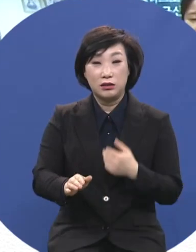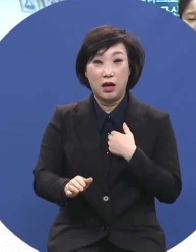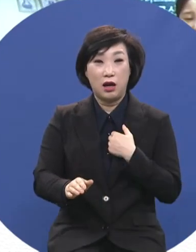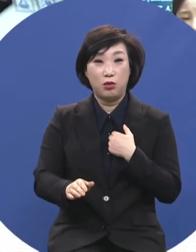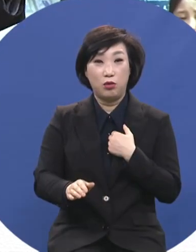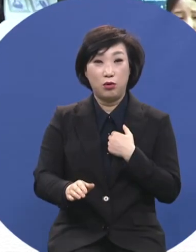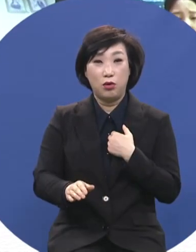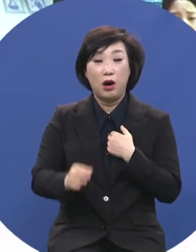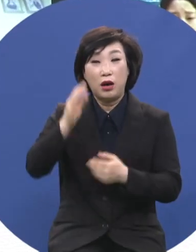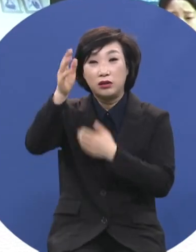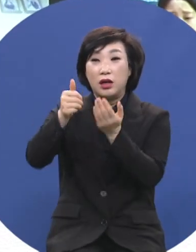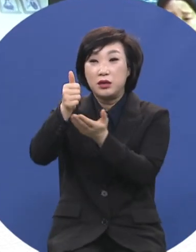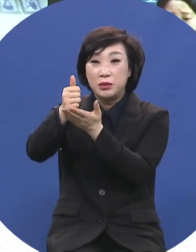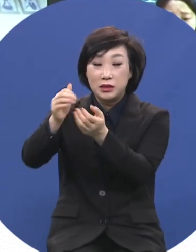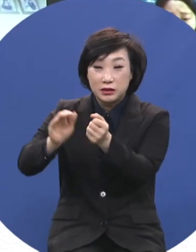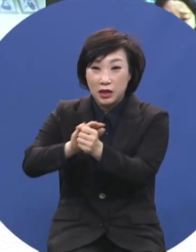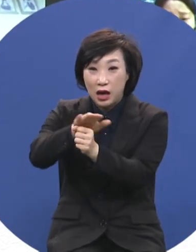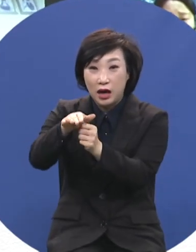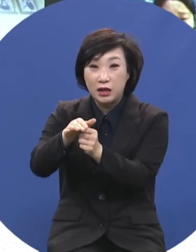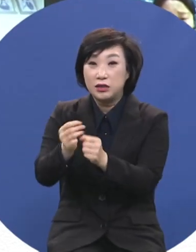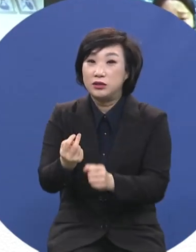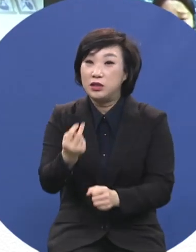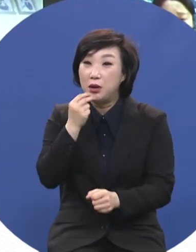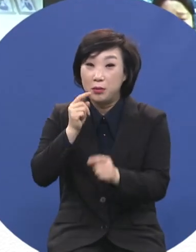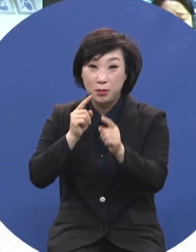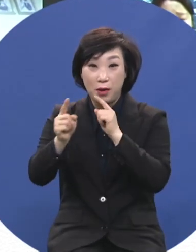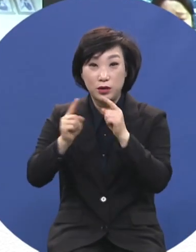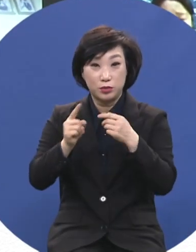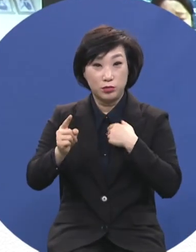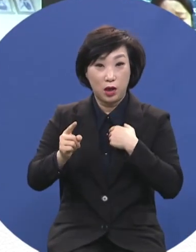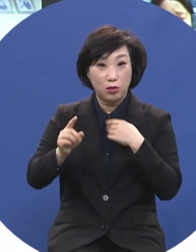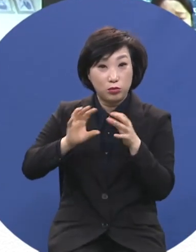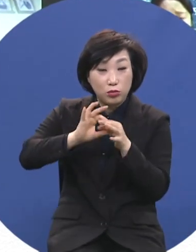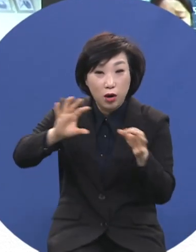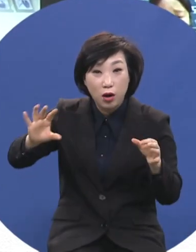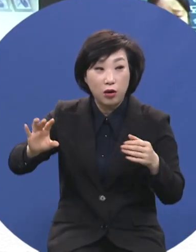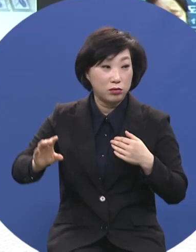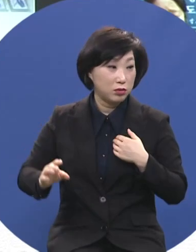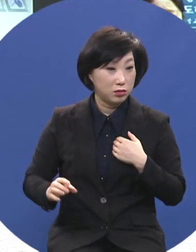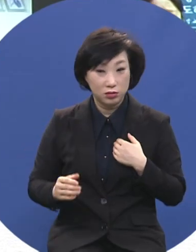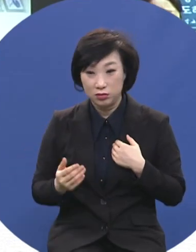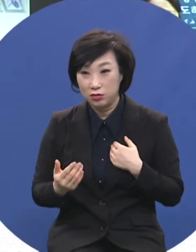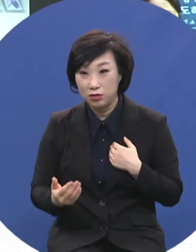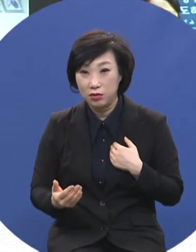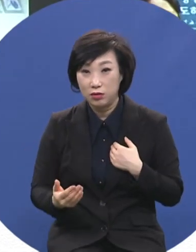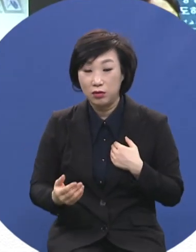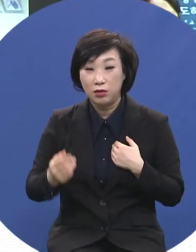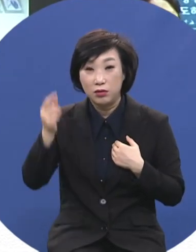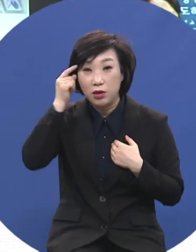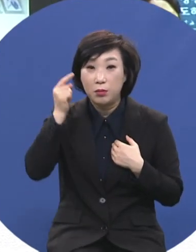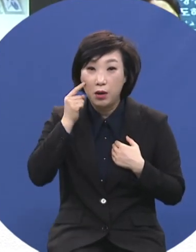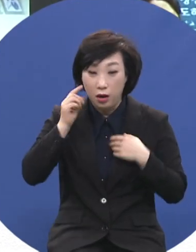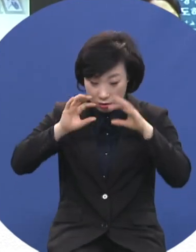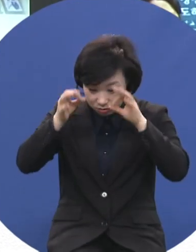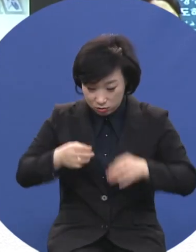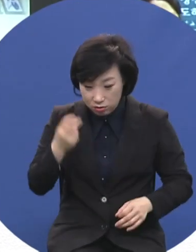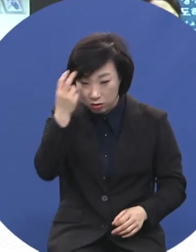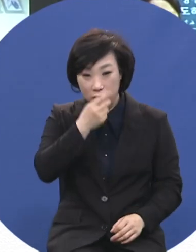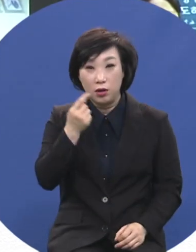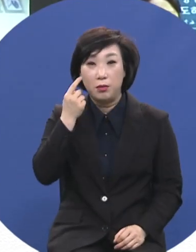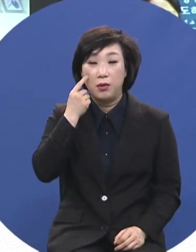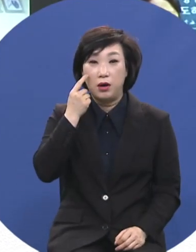나하고 그가 사랑하시는 그 생명의 말씀이 무슨 상관이 있었는가를 잘